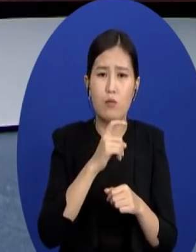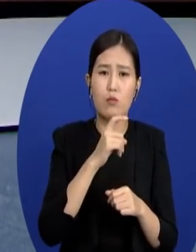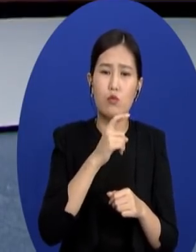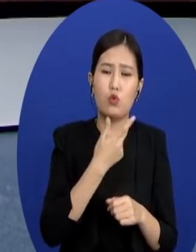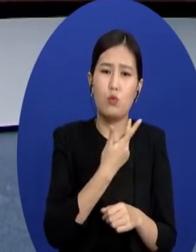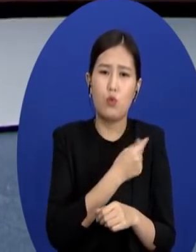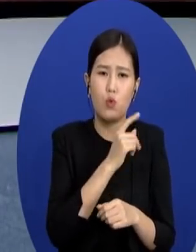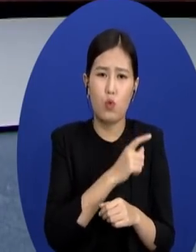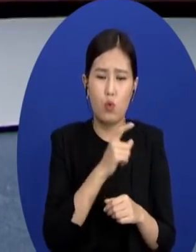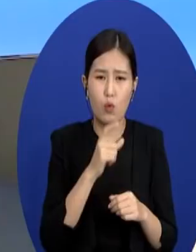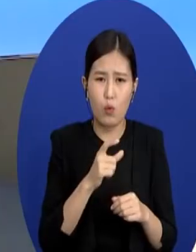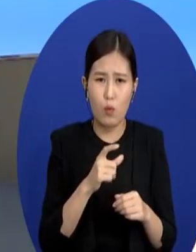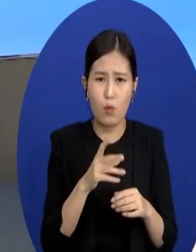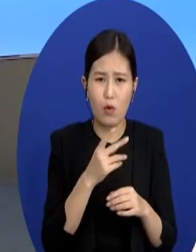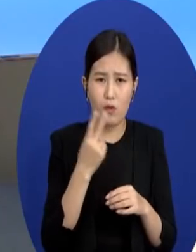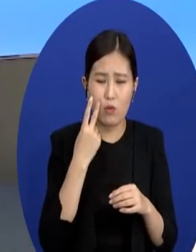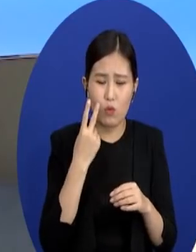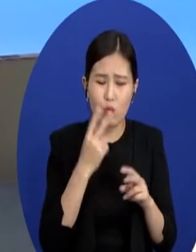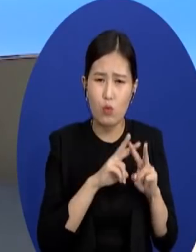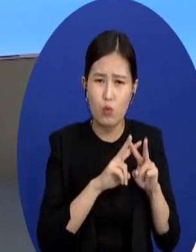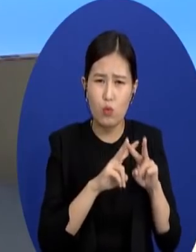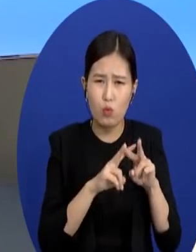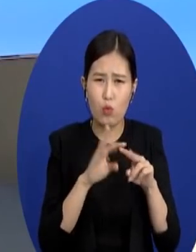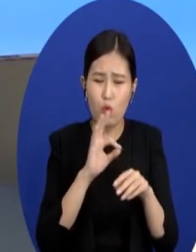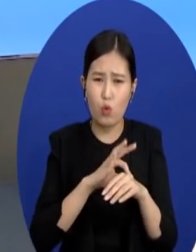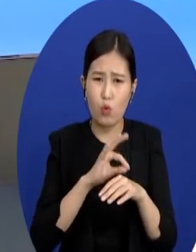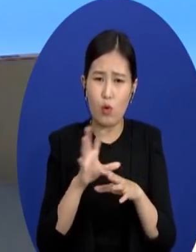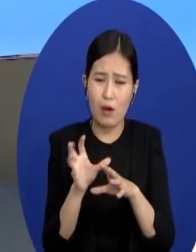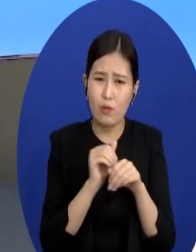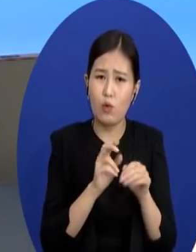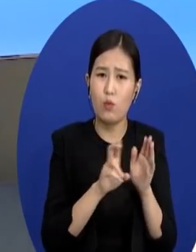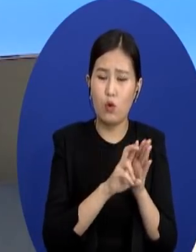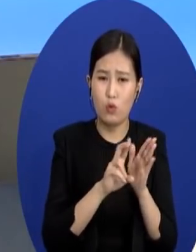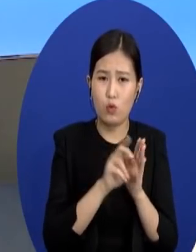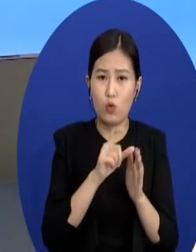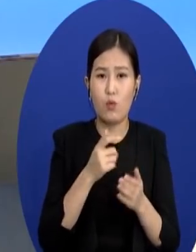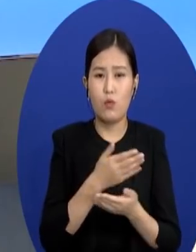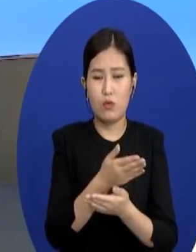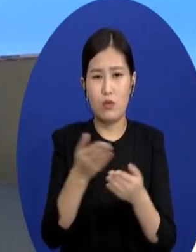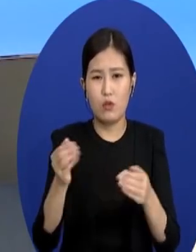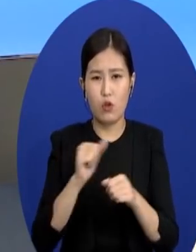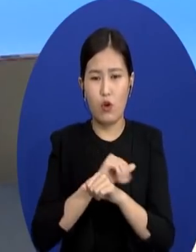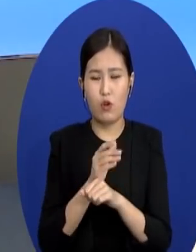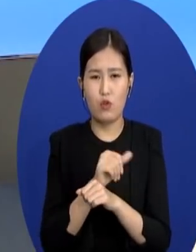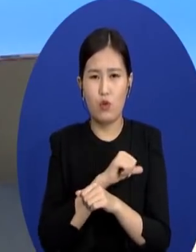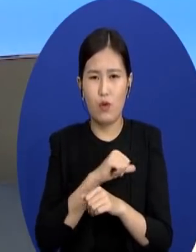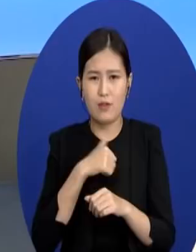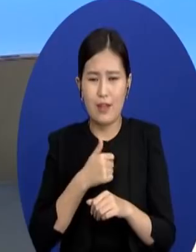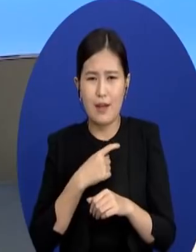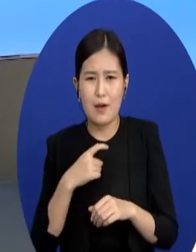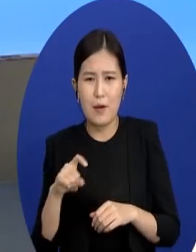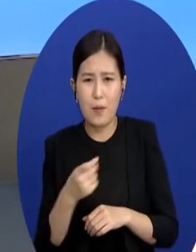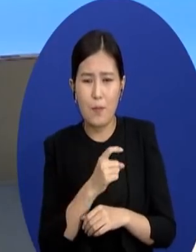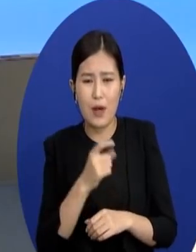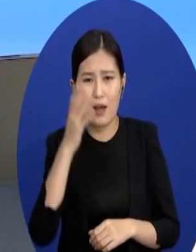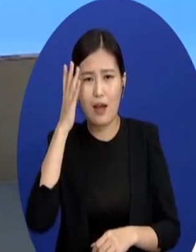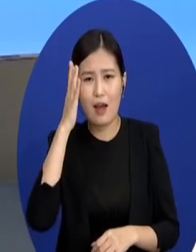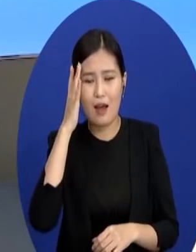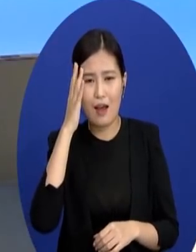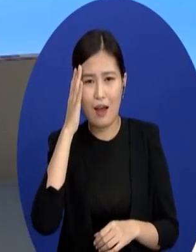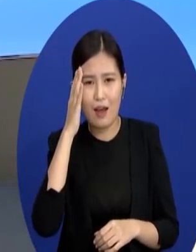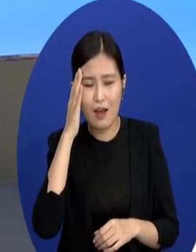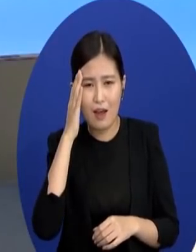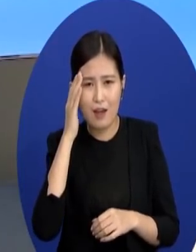халдвар авах өндөр эрсдэл дунд байсаар байна. Ийм учраас хүн бүр коронавирусны халдвараас өөрийгөө хамгаалах арга хэмжээг сулруулж